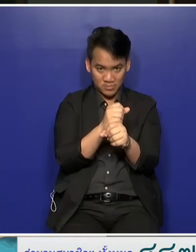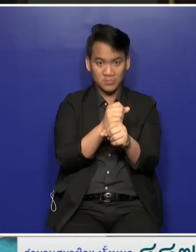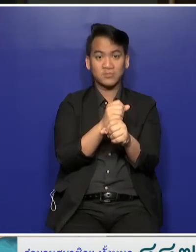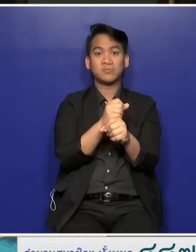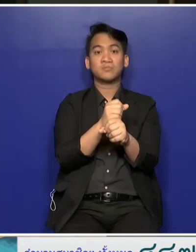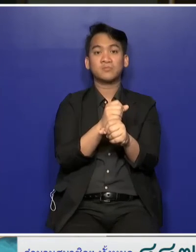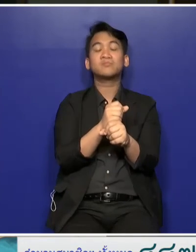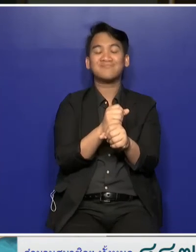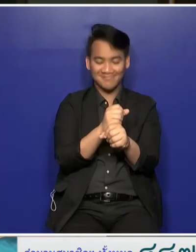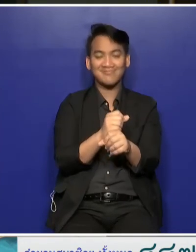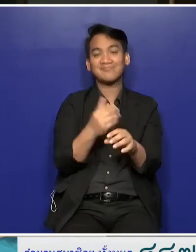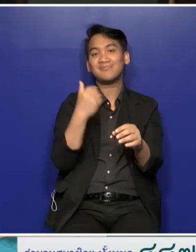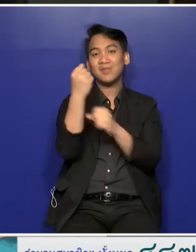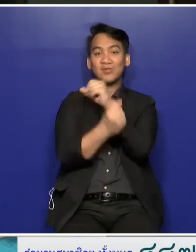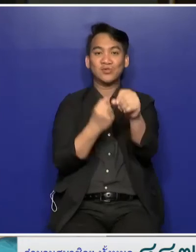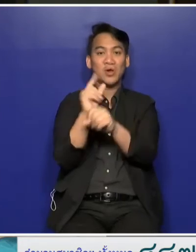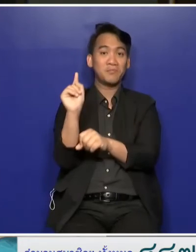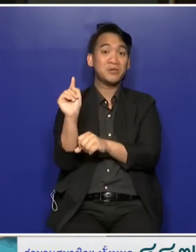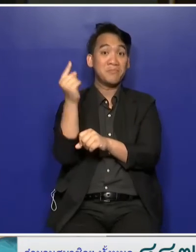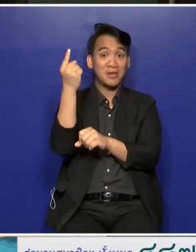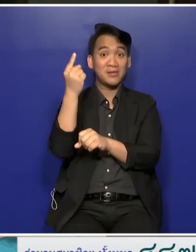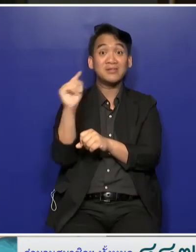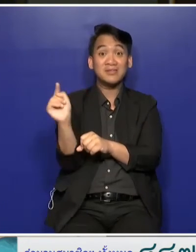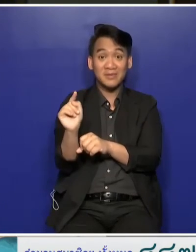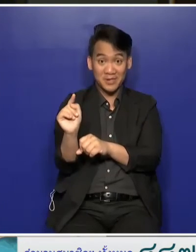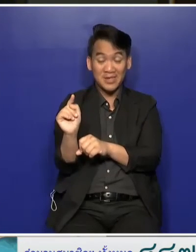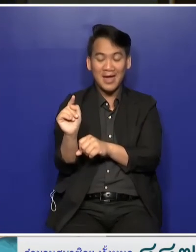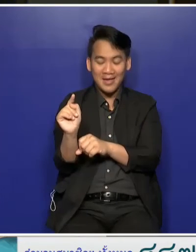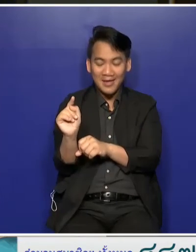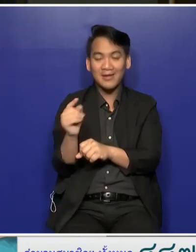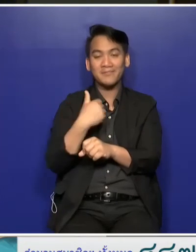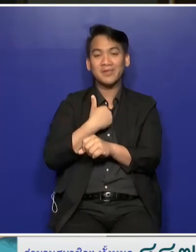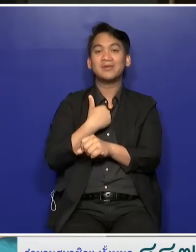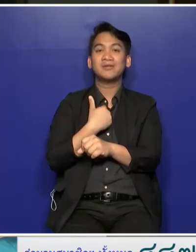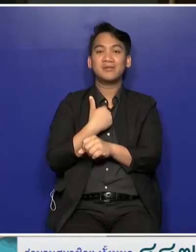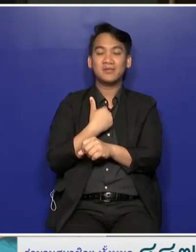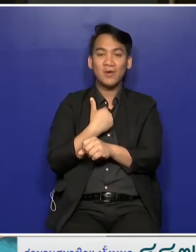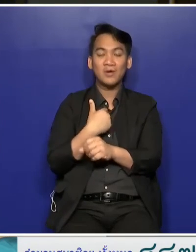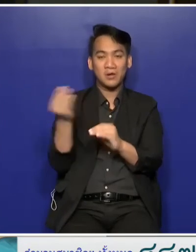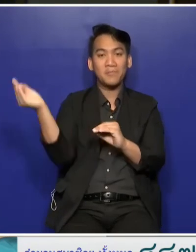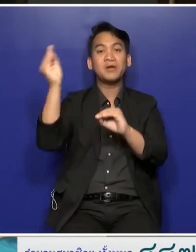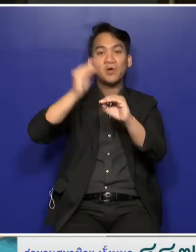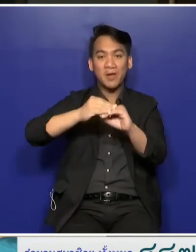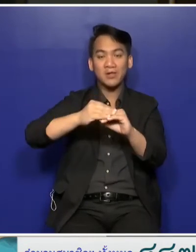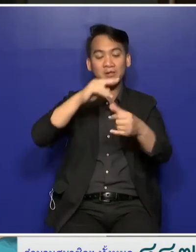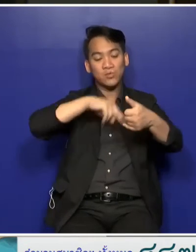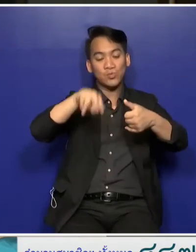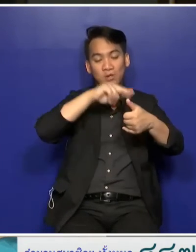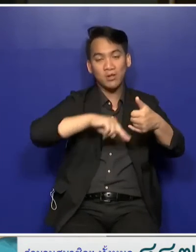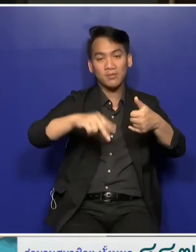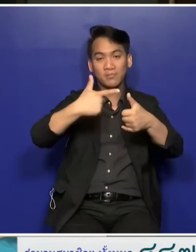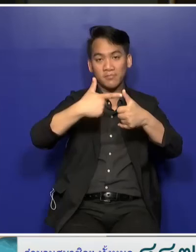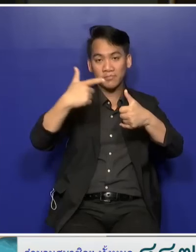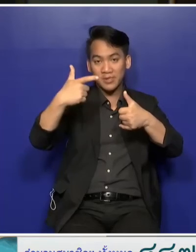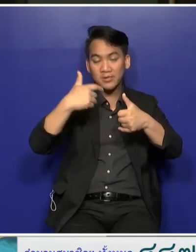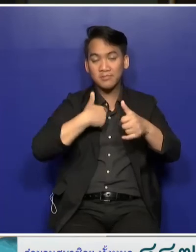มาสกักแพทยระบาทของโกโควิด สมุสาคอนปายปี 63 นี้เชื่อใอทางหนด้วยกันนะครั สาหรกการนี้